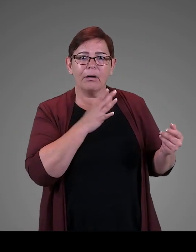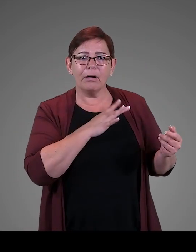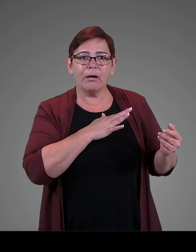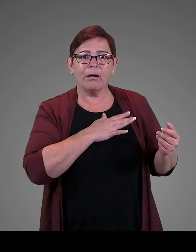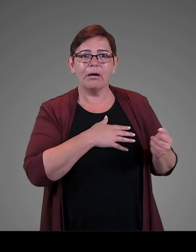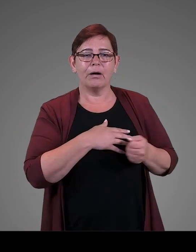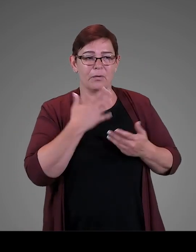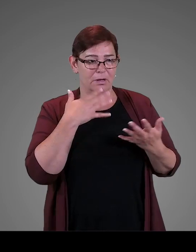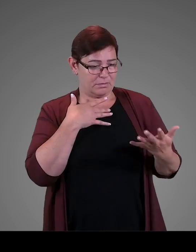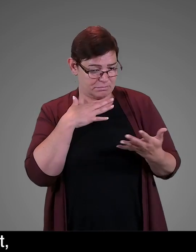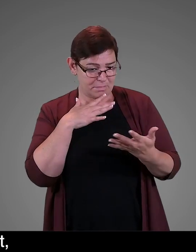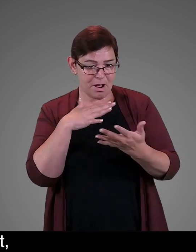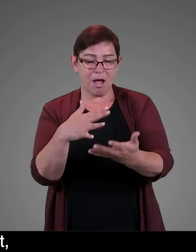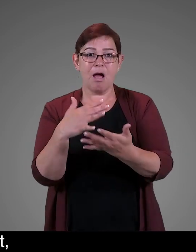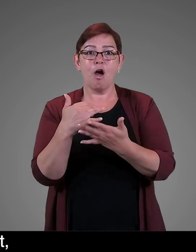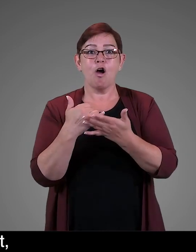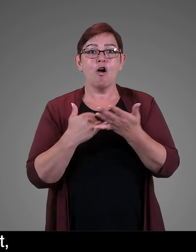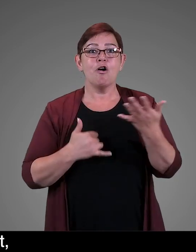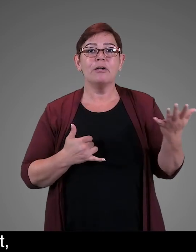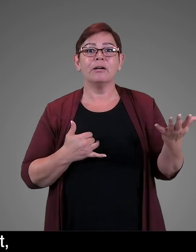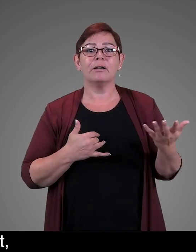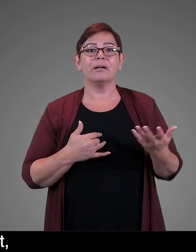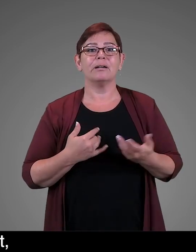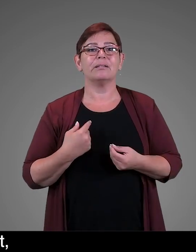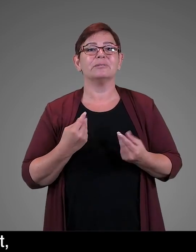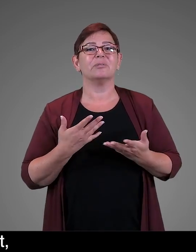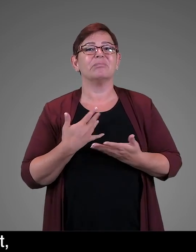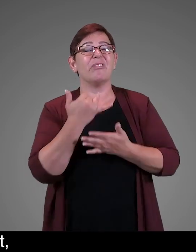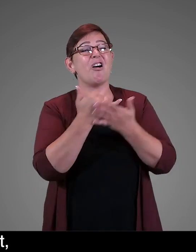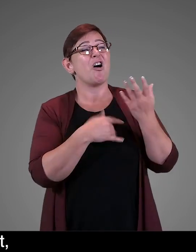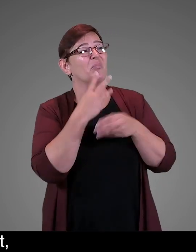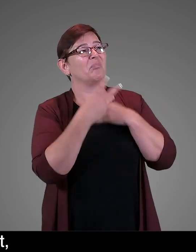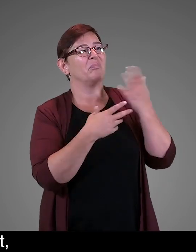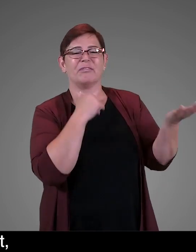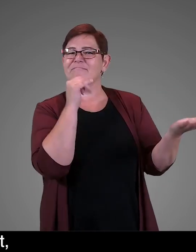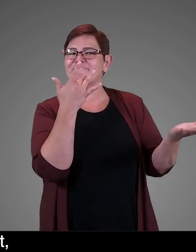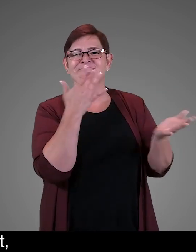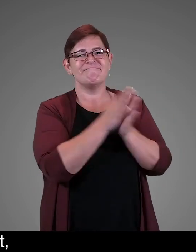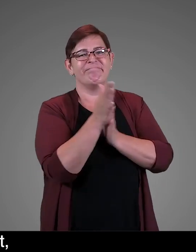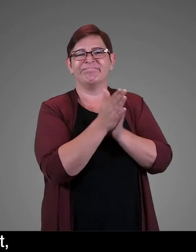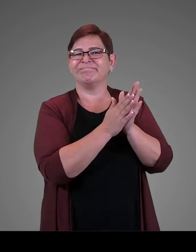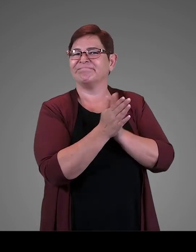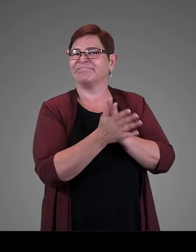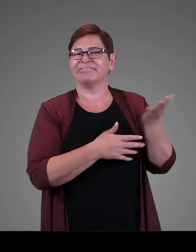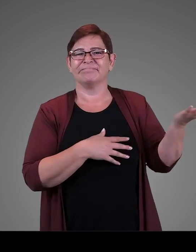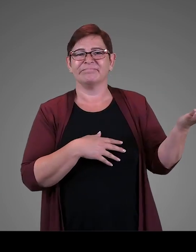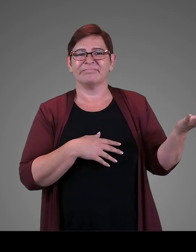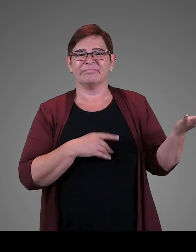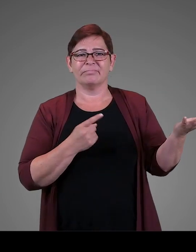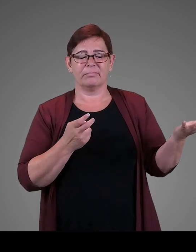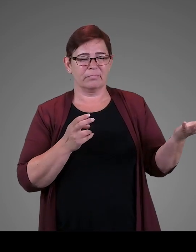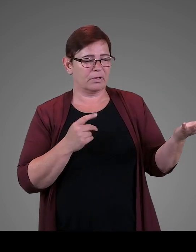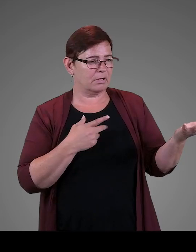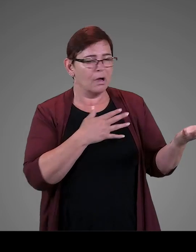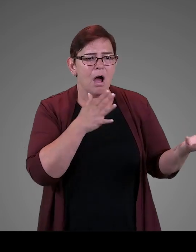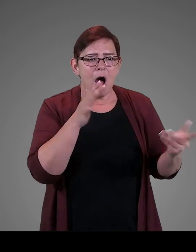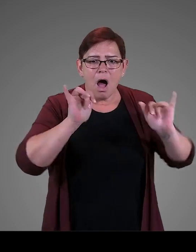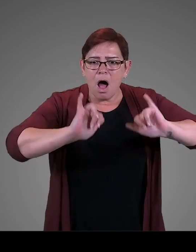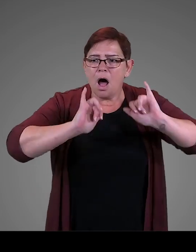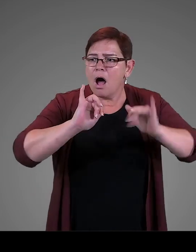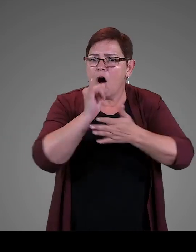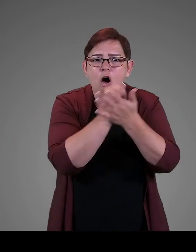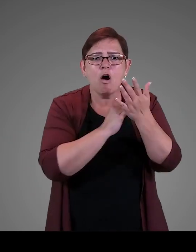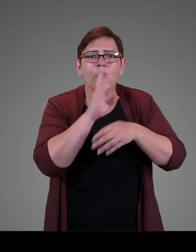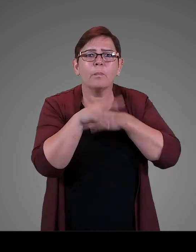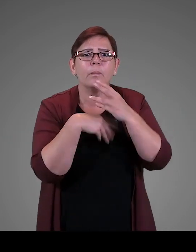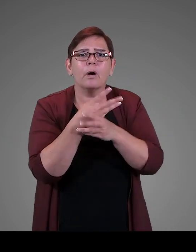la découverte de quelque chose que j'avais le goût. Parce que quand j'ai commencé mes études en art, là, j'étais comme, le milieu de l'art, là, ça ne m'intéresse pas. Mais là, tout d'un coup, je